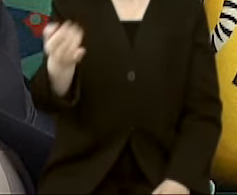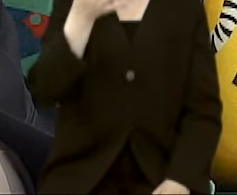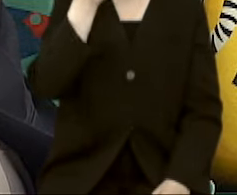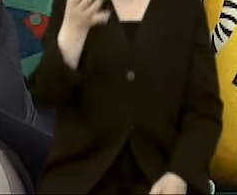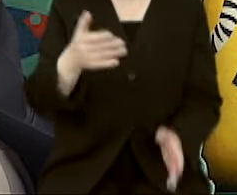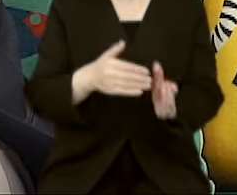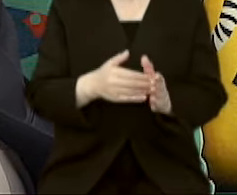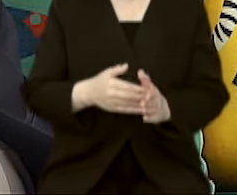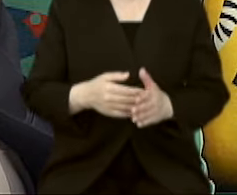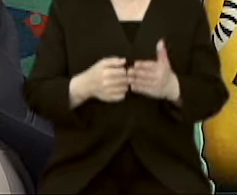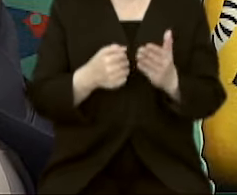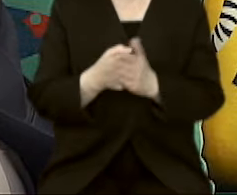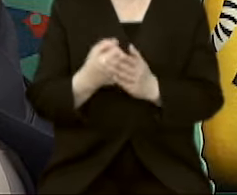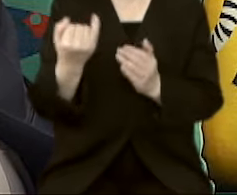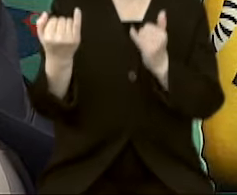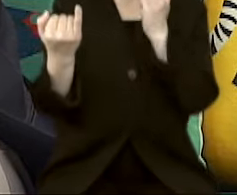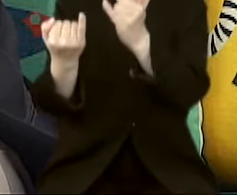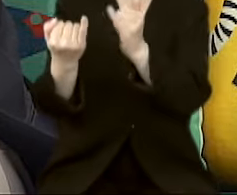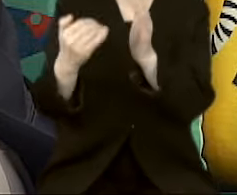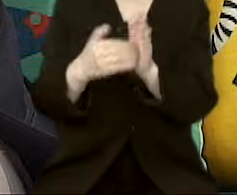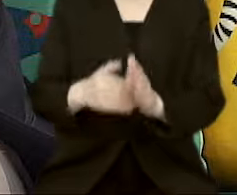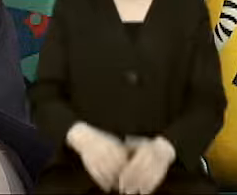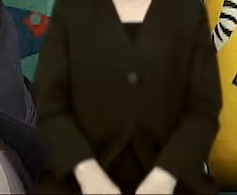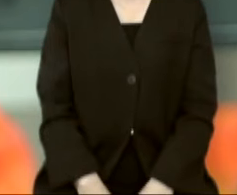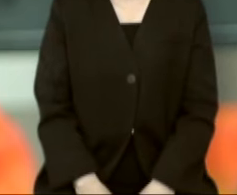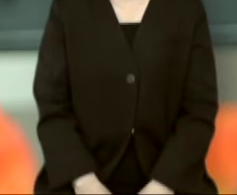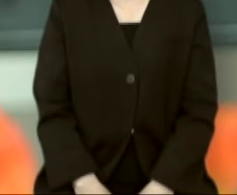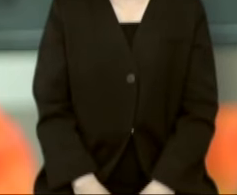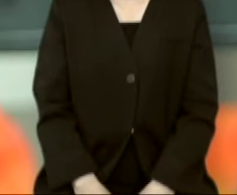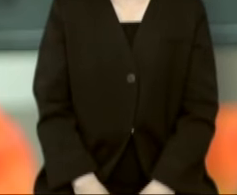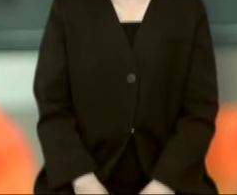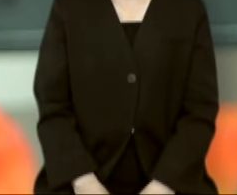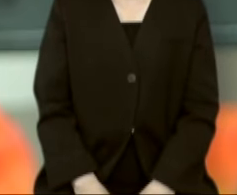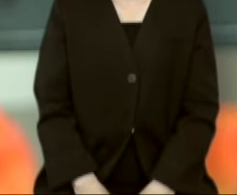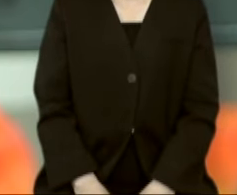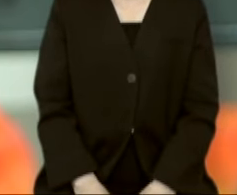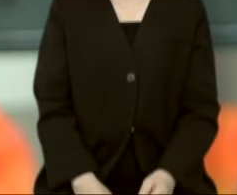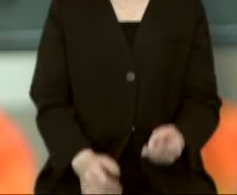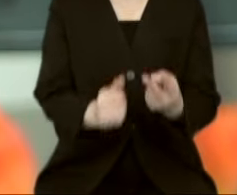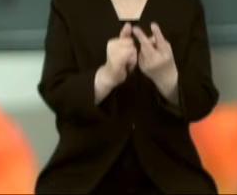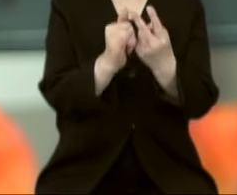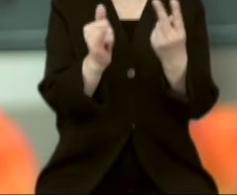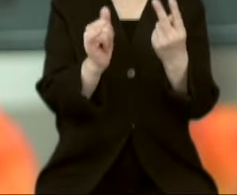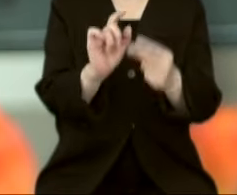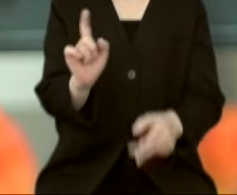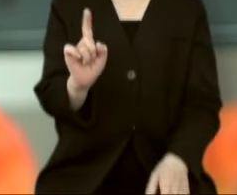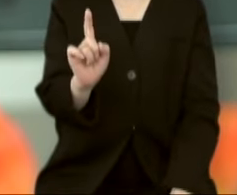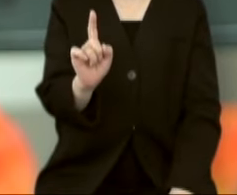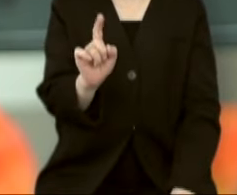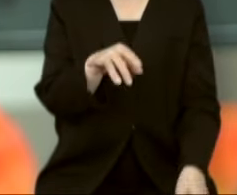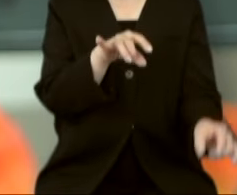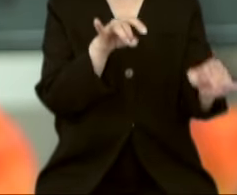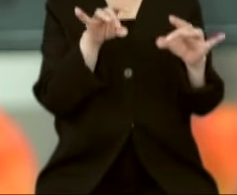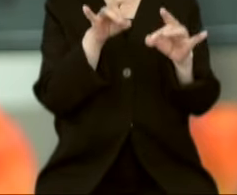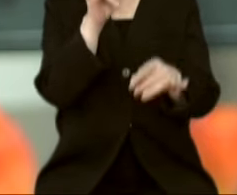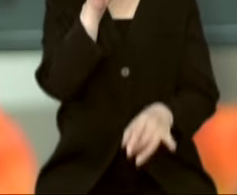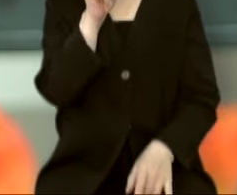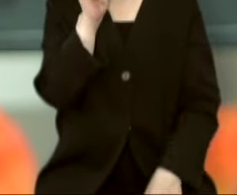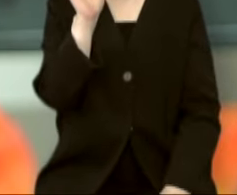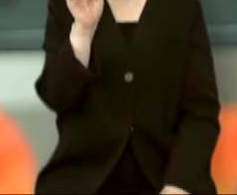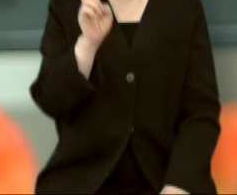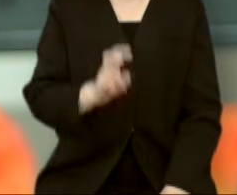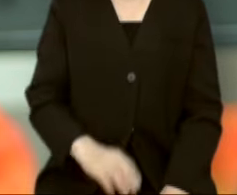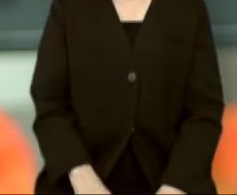보여주셨어요. 그래서 제가 전화하고 그 앞으로 했어요. 두 분께서 이렇게 찌릿찌릿함이